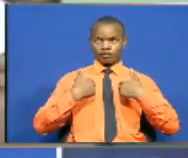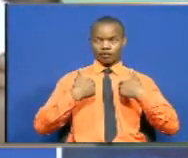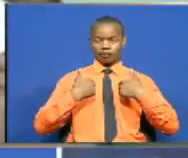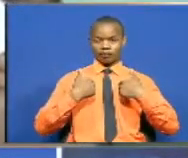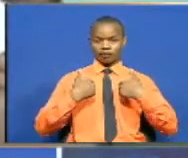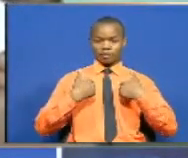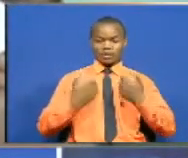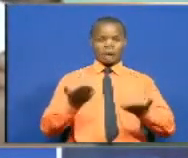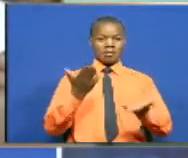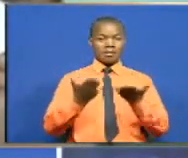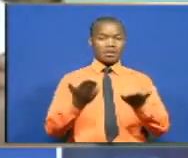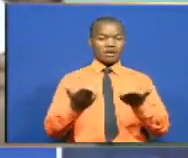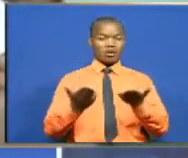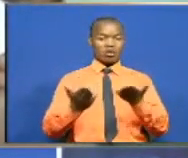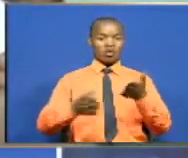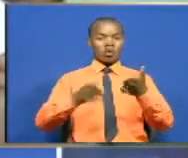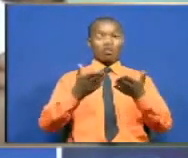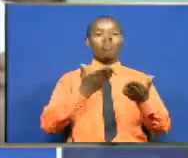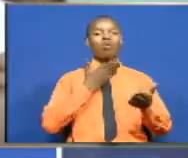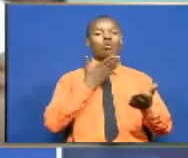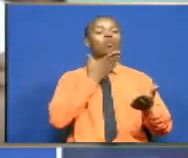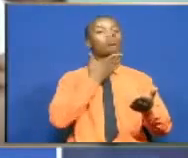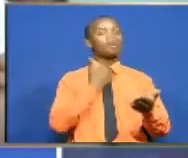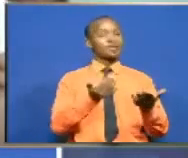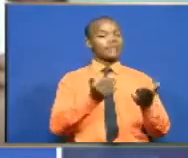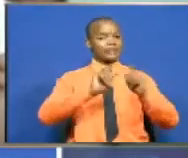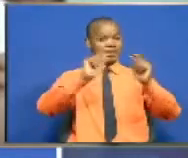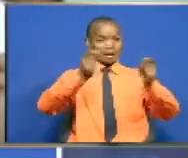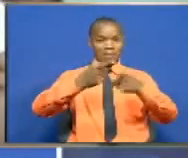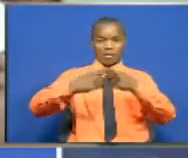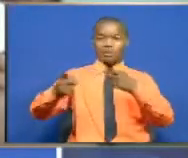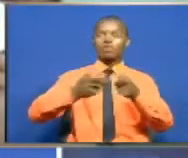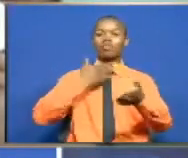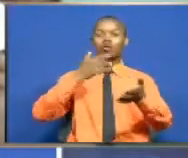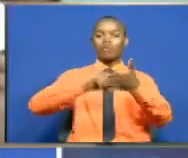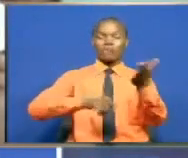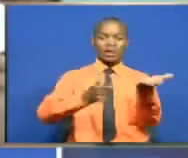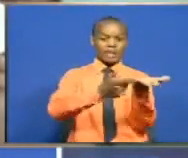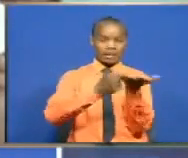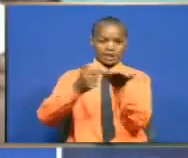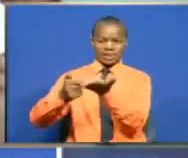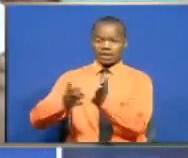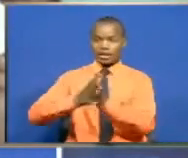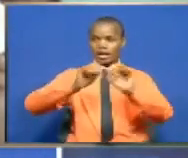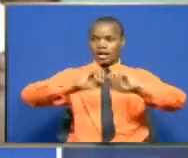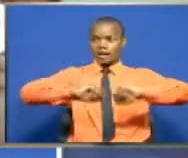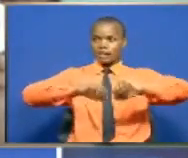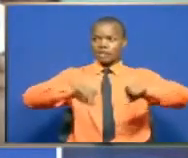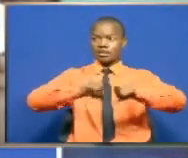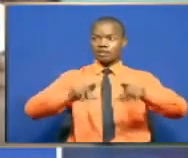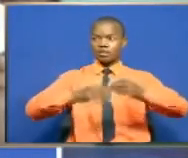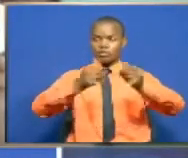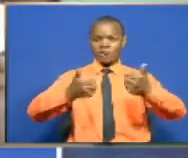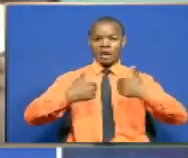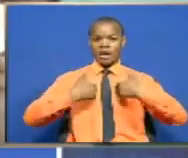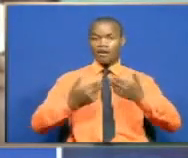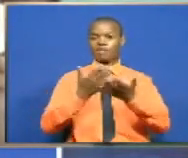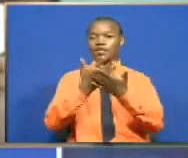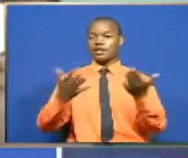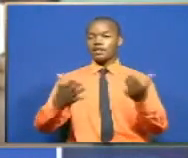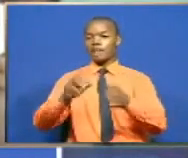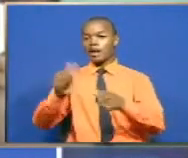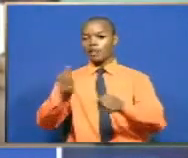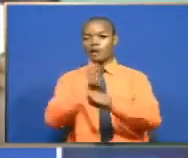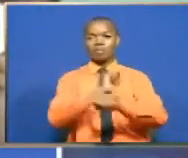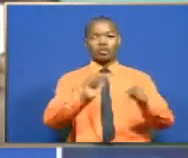wasitishe huu mgomo ambao wataka kuanza inafanyika. Lakini kuna yale ambayo tumeona pia haiwezi kufanyika,